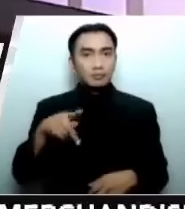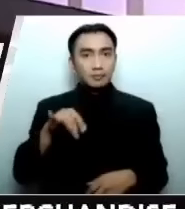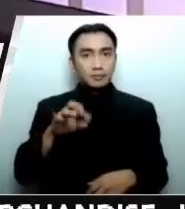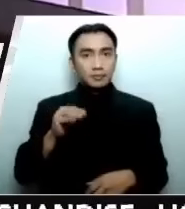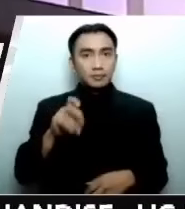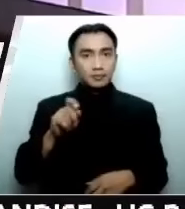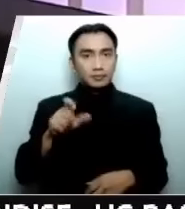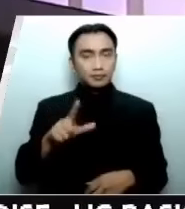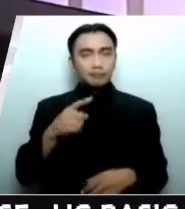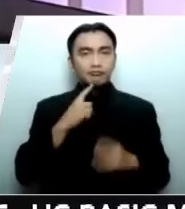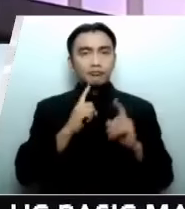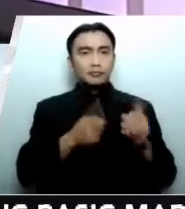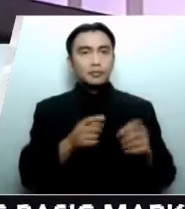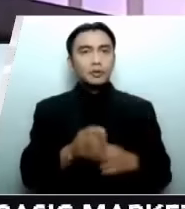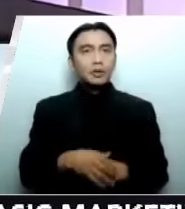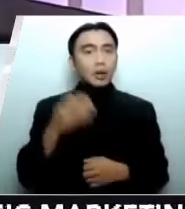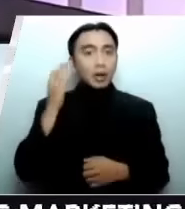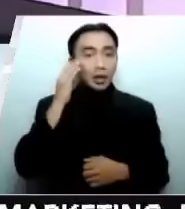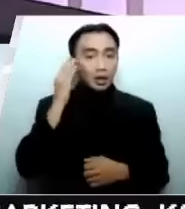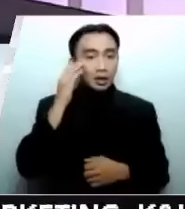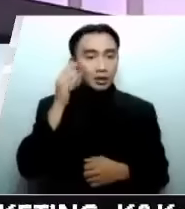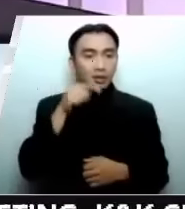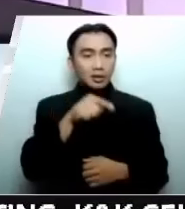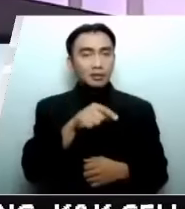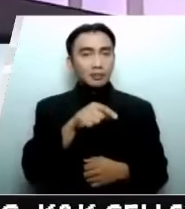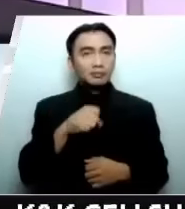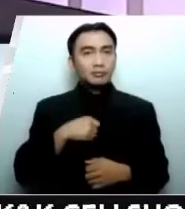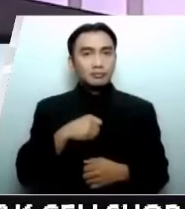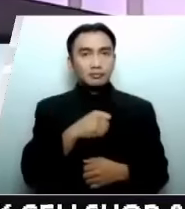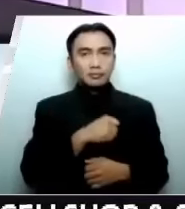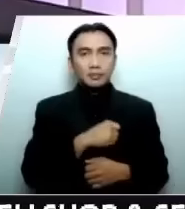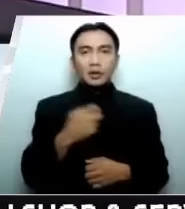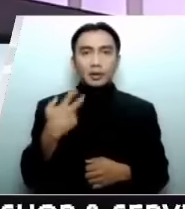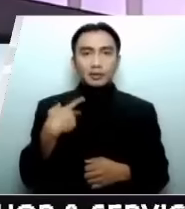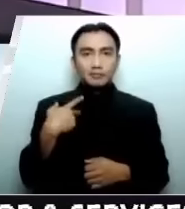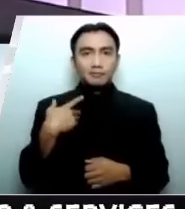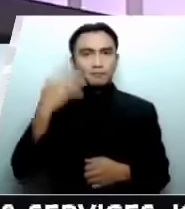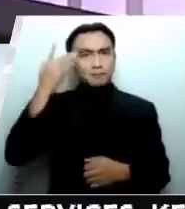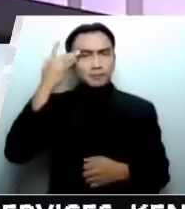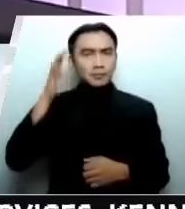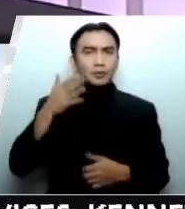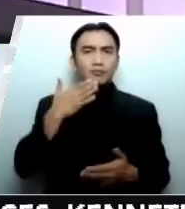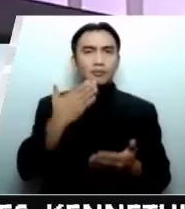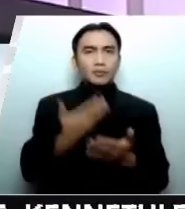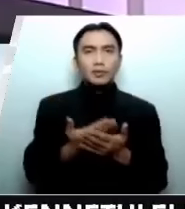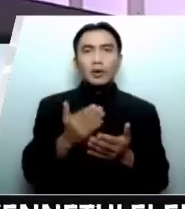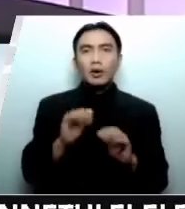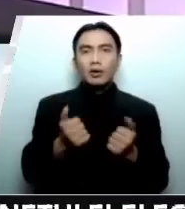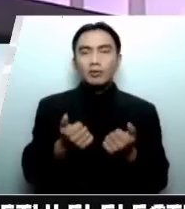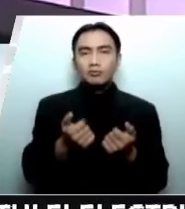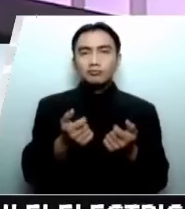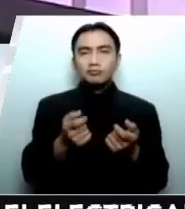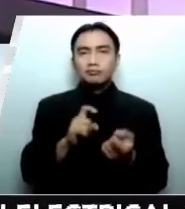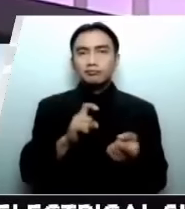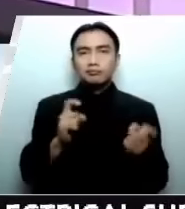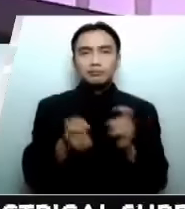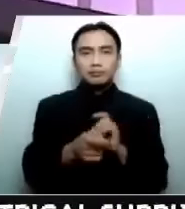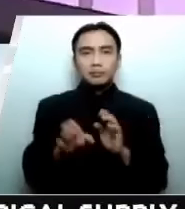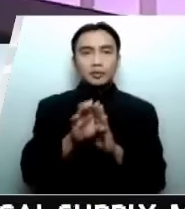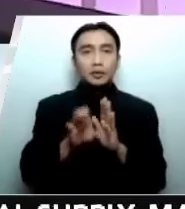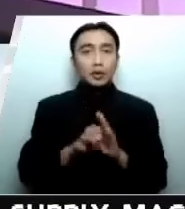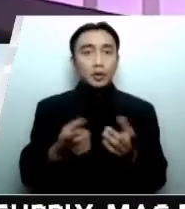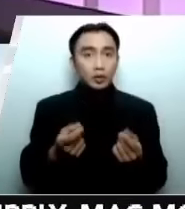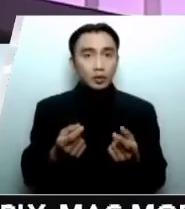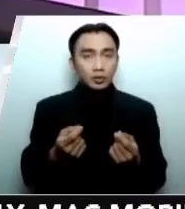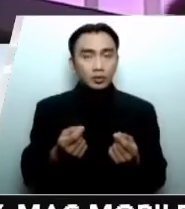Initiative kasi alam ng senador na kung meron kaming brilliant idea on how to amend the Constitution, ang paraan na open sa amin,